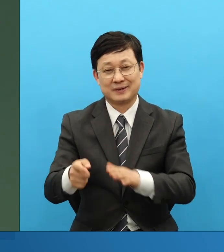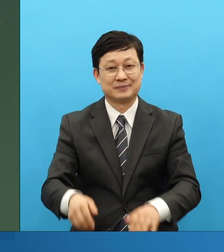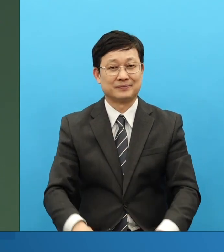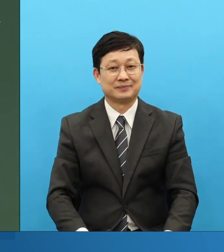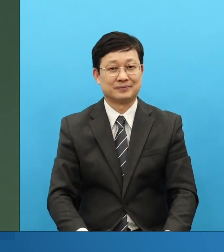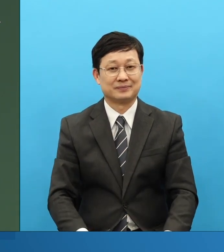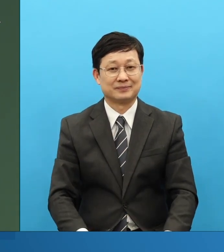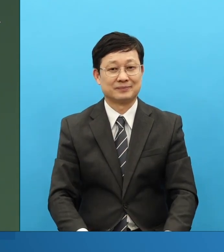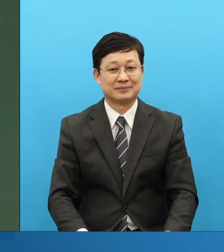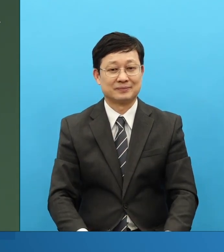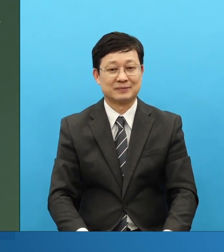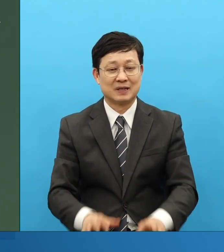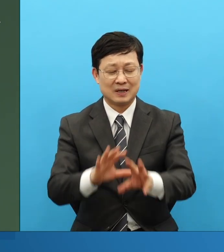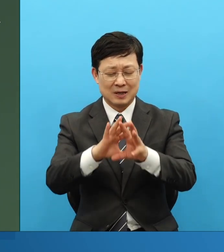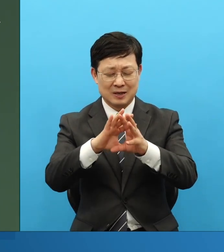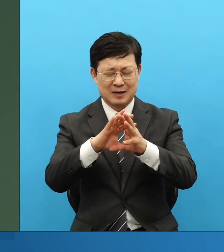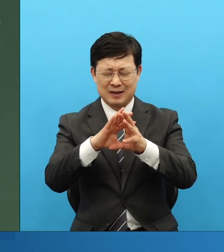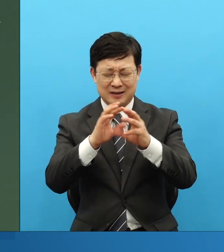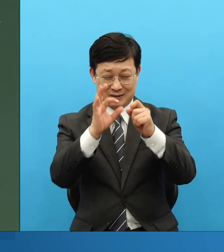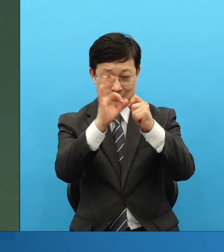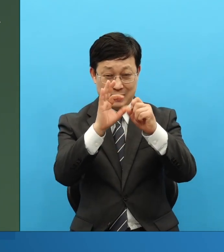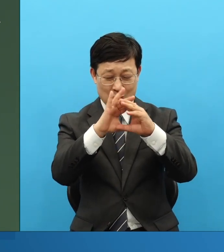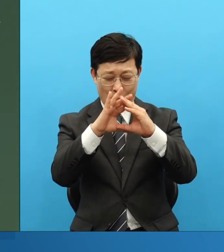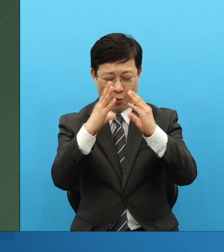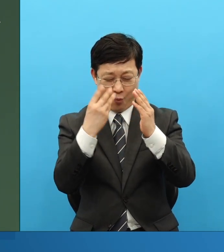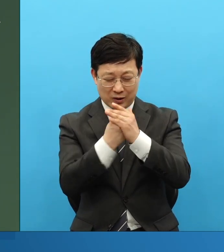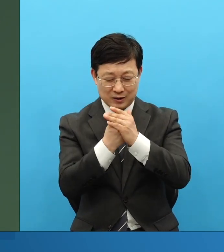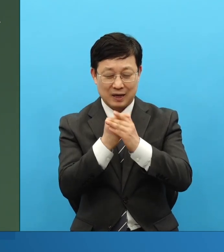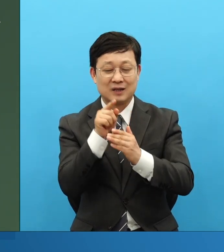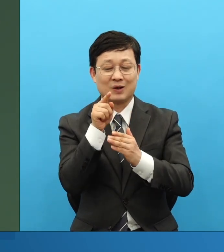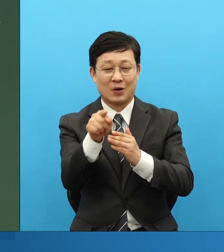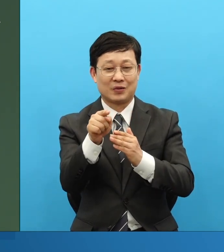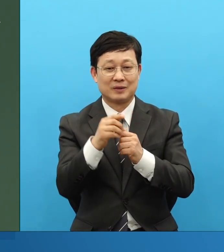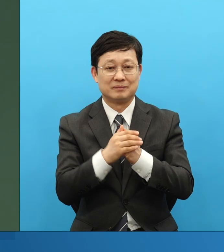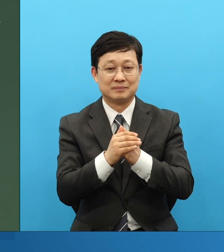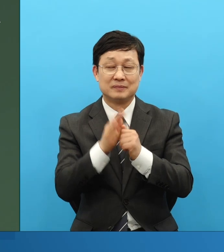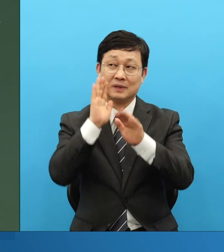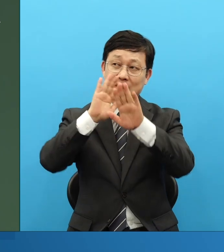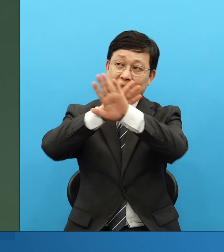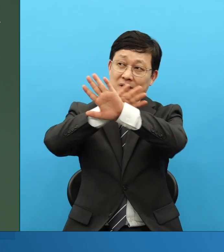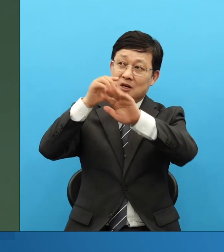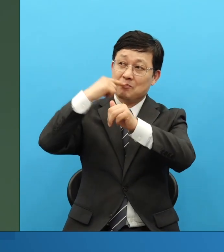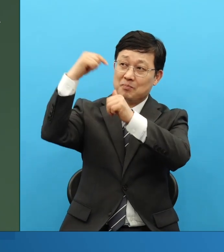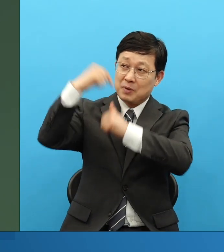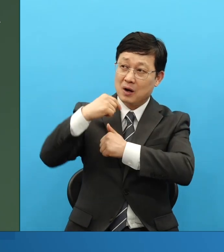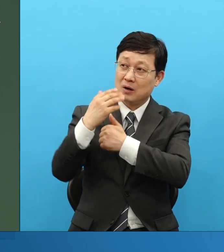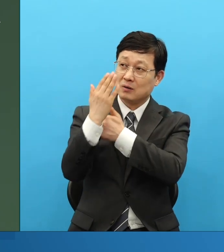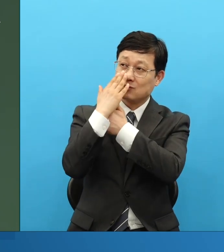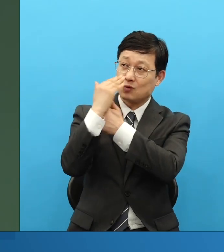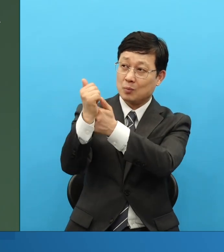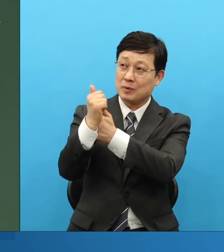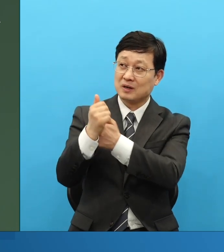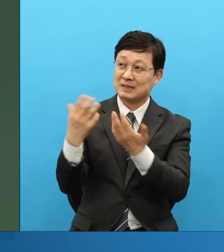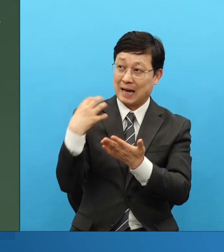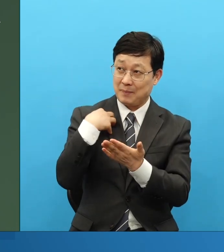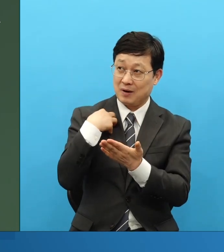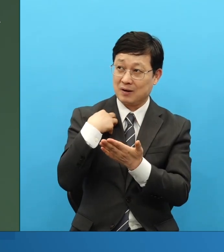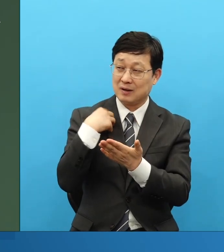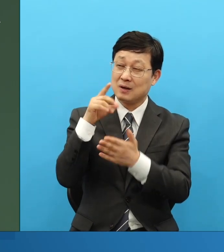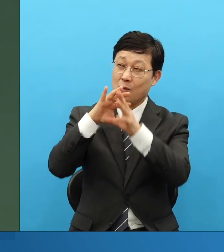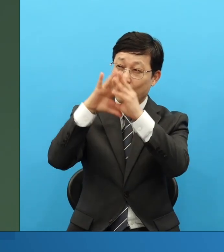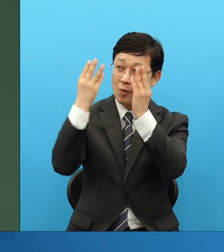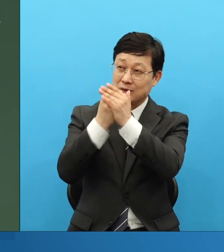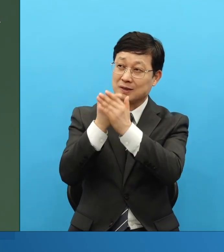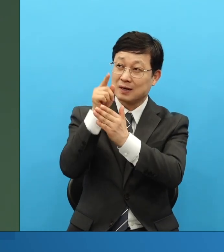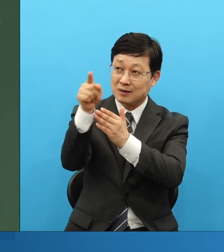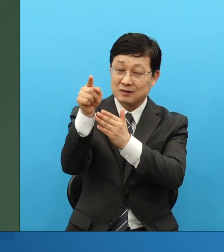절대 것을 해야 됩니다. You have to do what is absolute. 천명, 소명, 사명. It's your heavenly